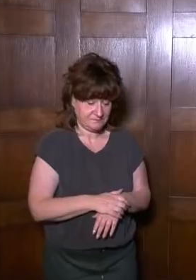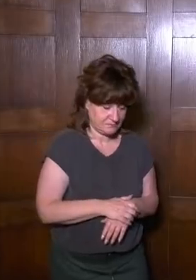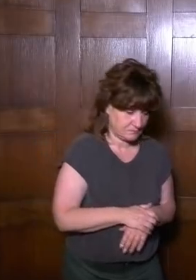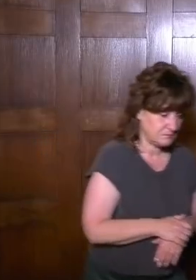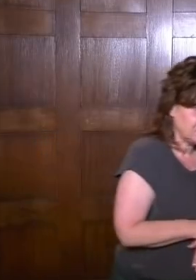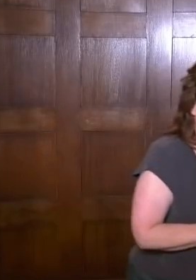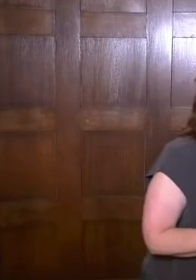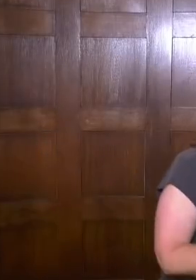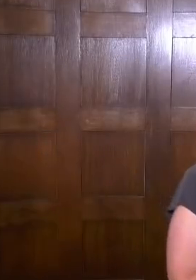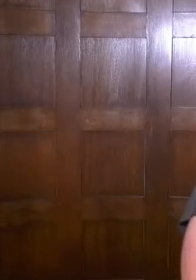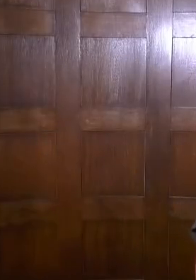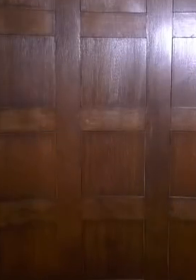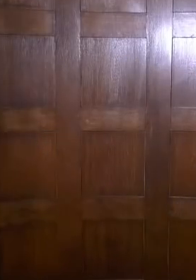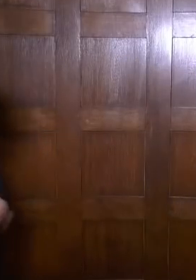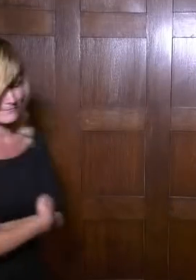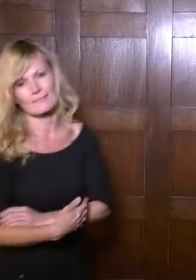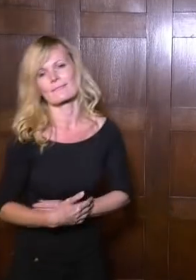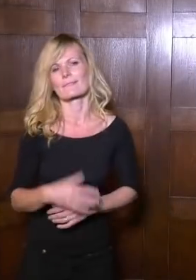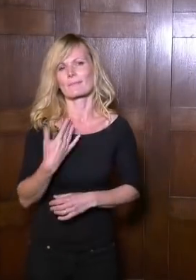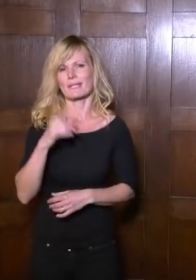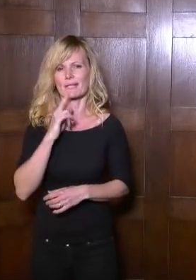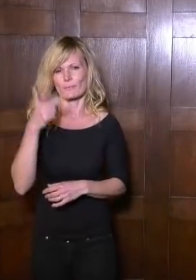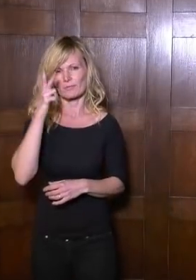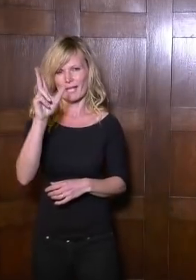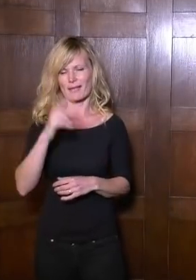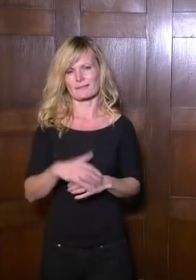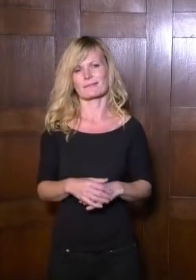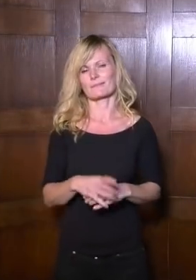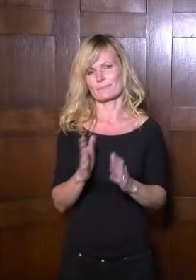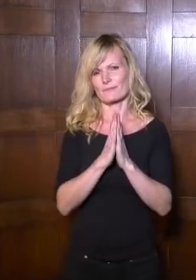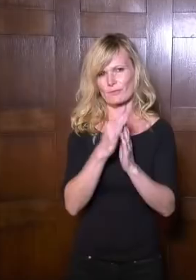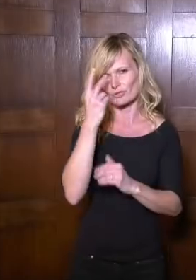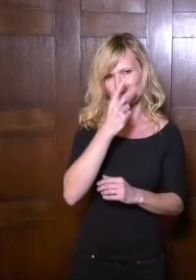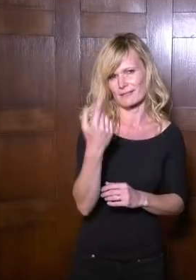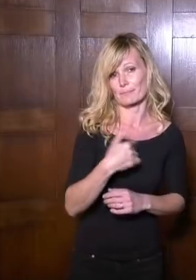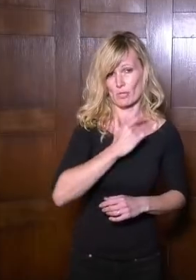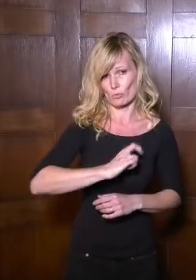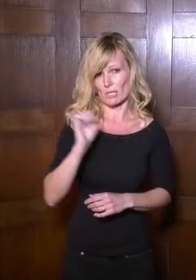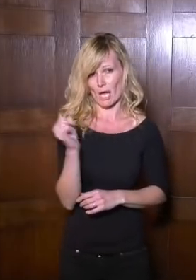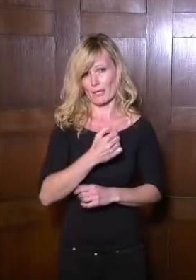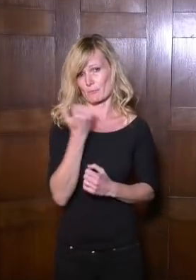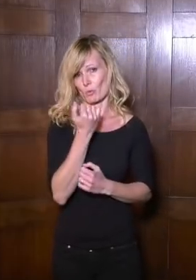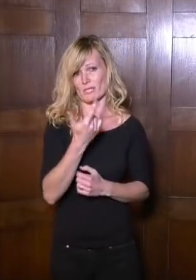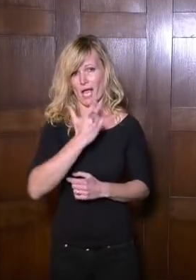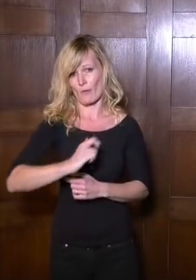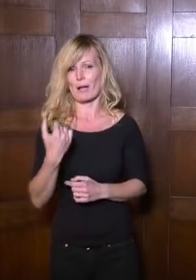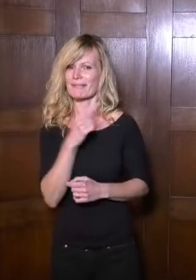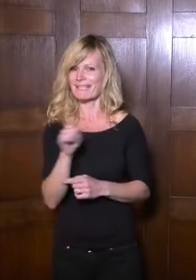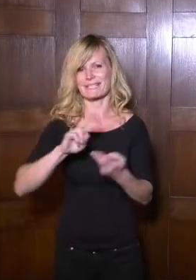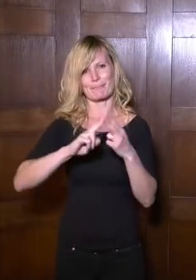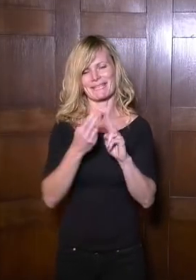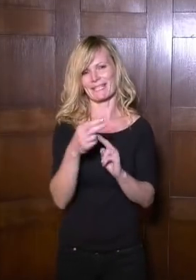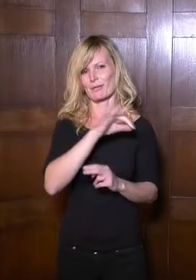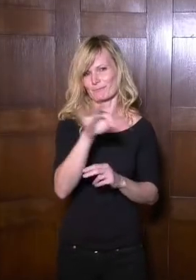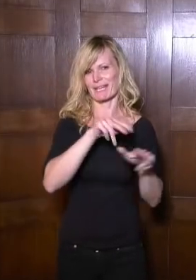um Verständnis. Sie können mir persönlich böse sein, aber bitte nicht den Mitgliedern der Regierung, dass ich an der Stelle einen Punkt mache. Das